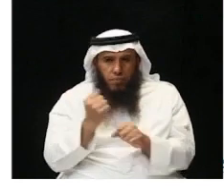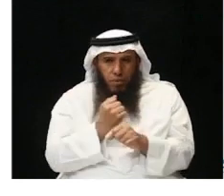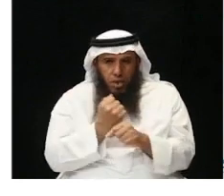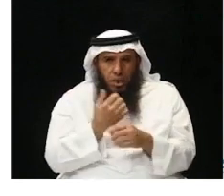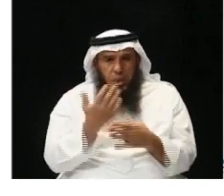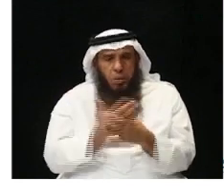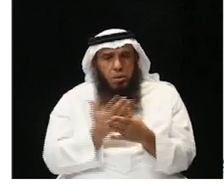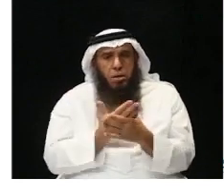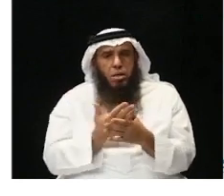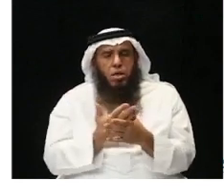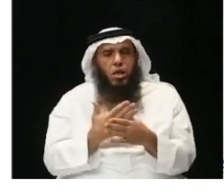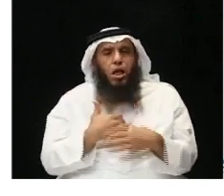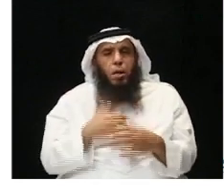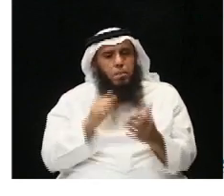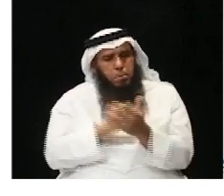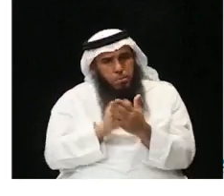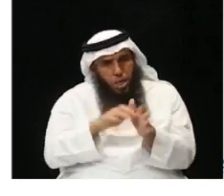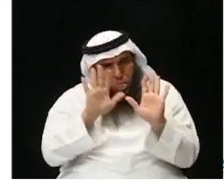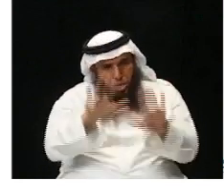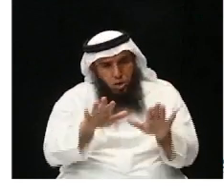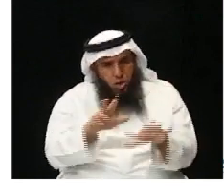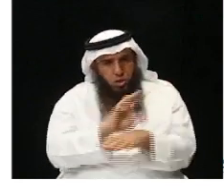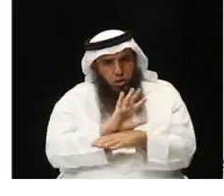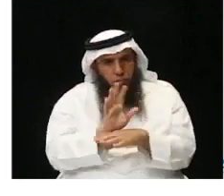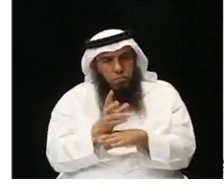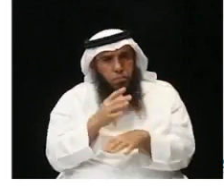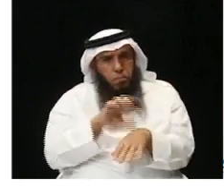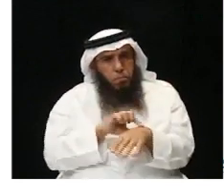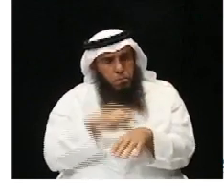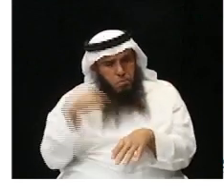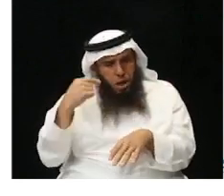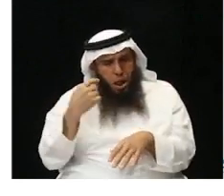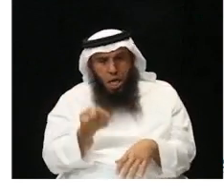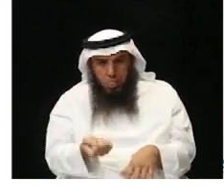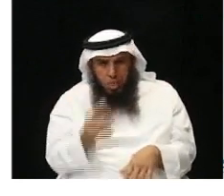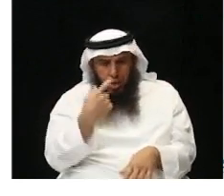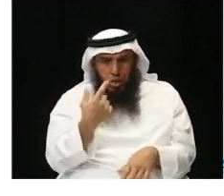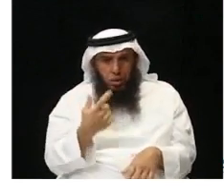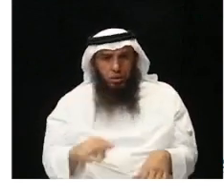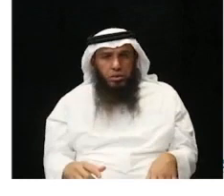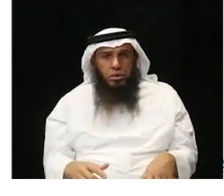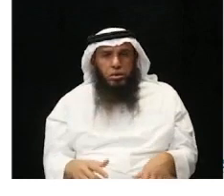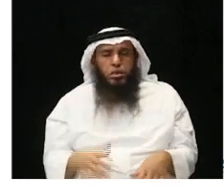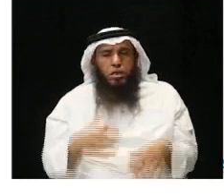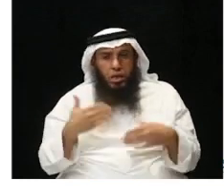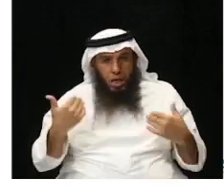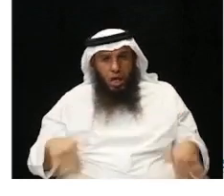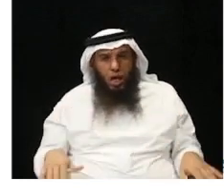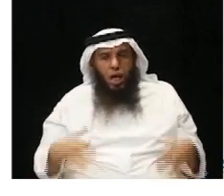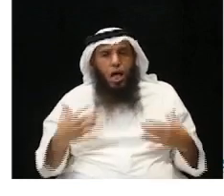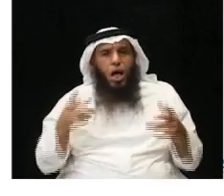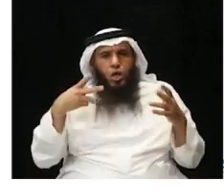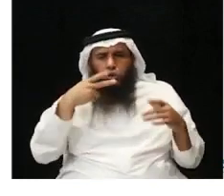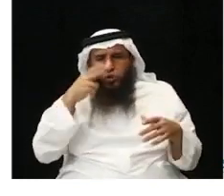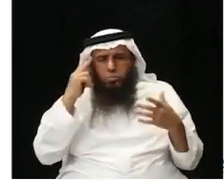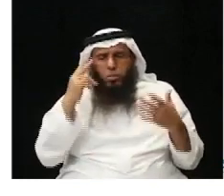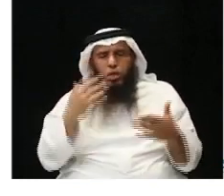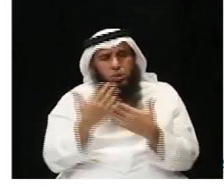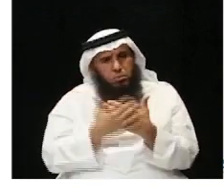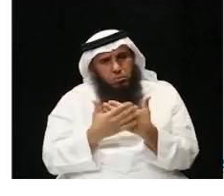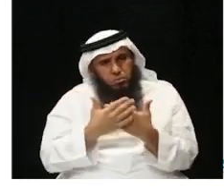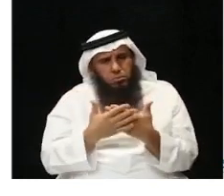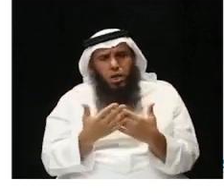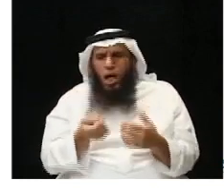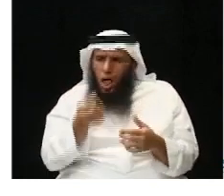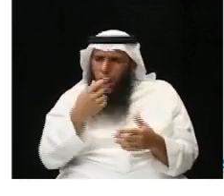الأسباب لتلافي هذه الابتلاءات. لو كان مرض إنسان يأخذ علاج، لو كان هناك إعاقة يحاول الإنسان أن